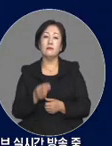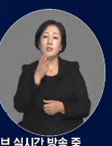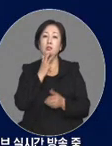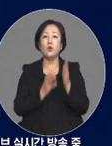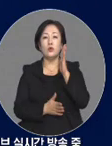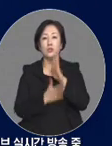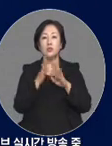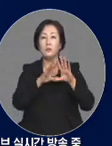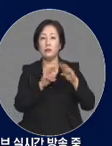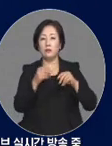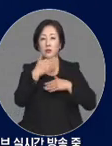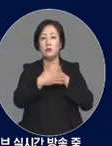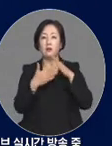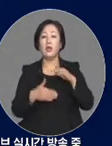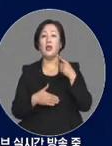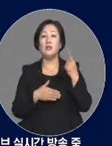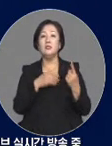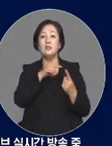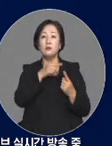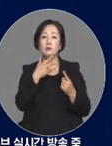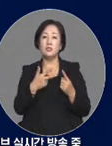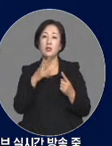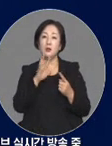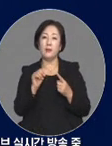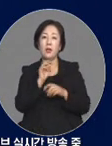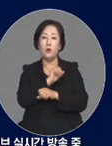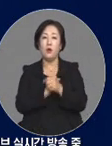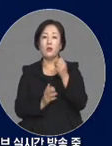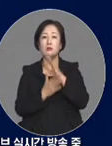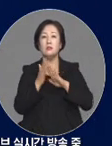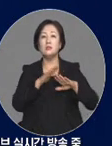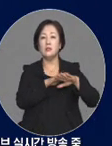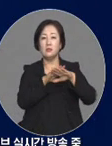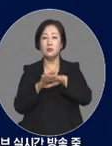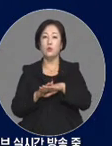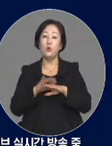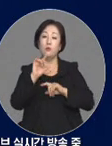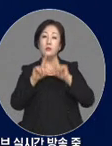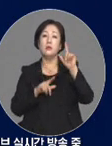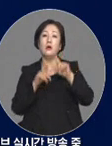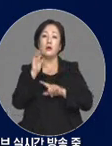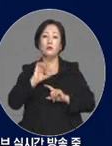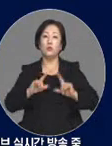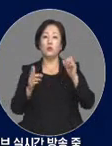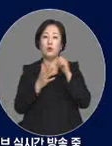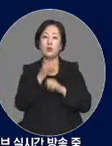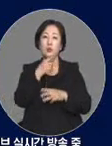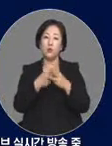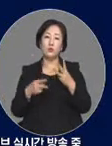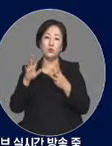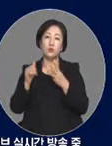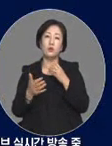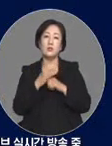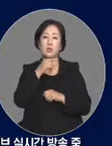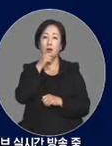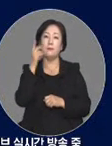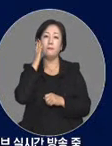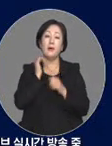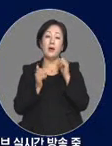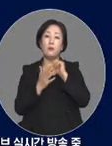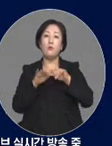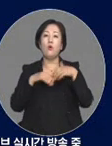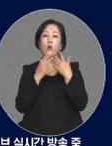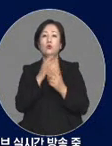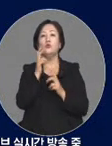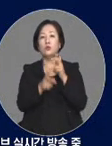서울시 면적의 1.7배인 울산광역시 지도입니다 동구에서 울주군까지 파란색으로 표시된 지역은 모두